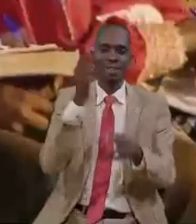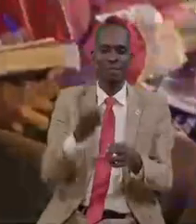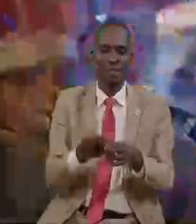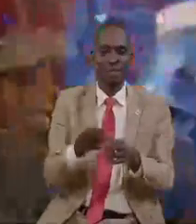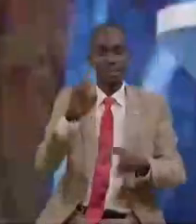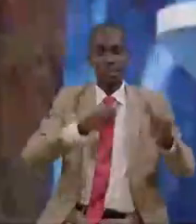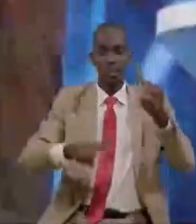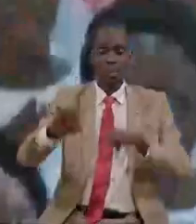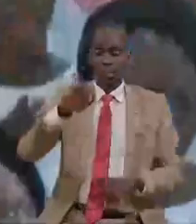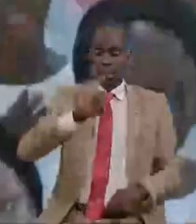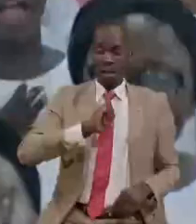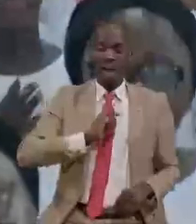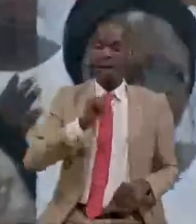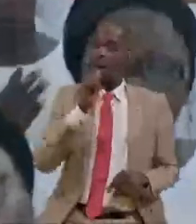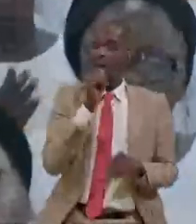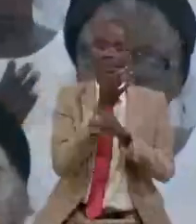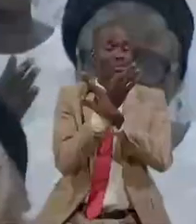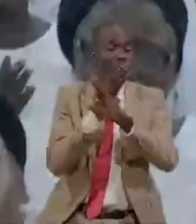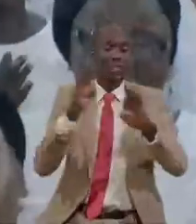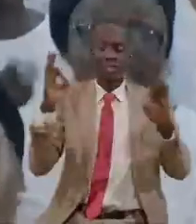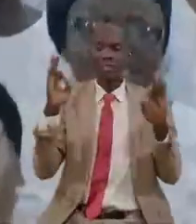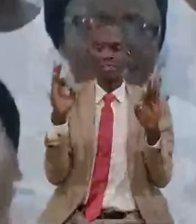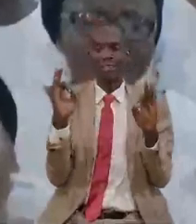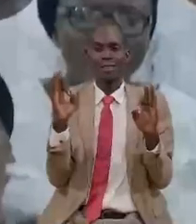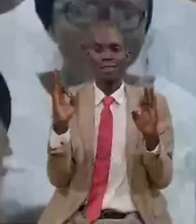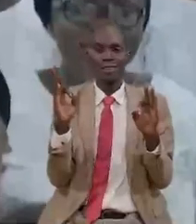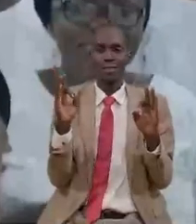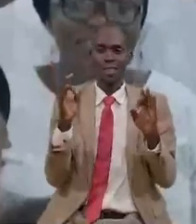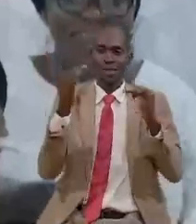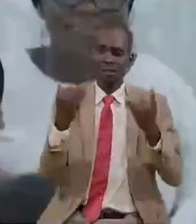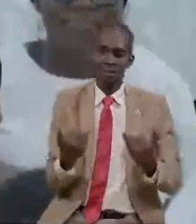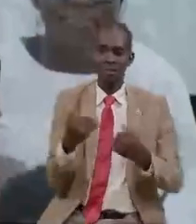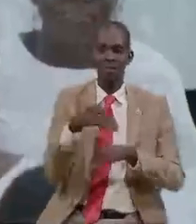Je suis libéré. Ce soir, je vous